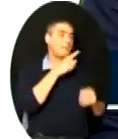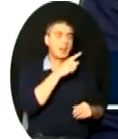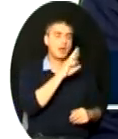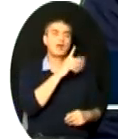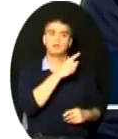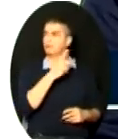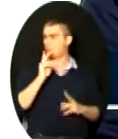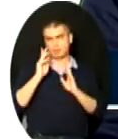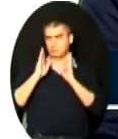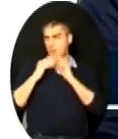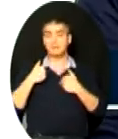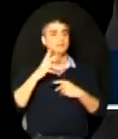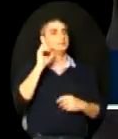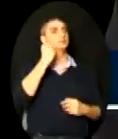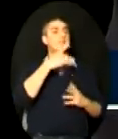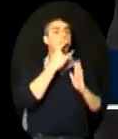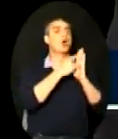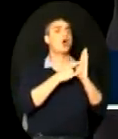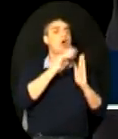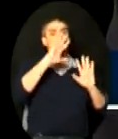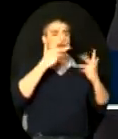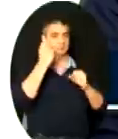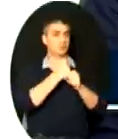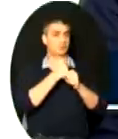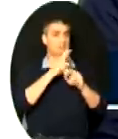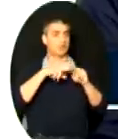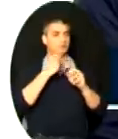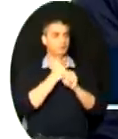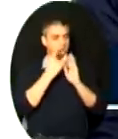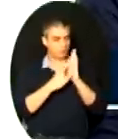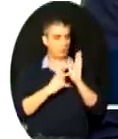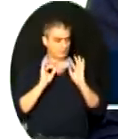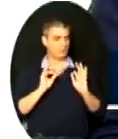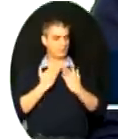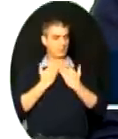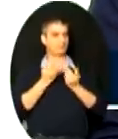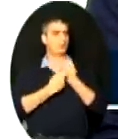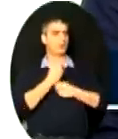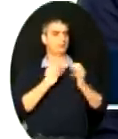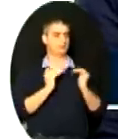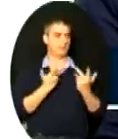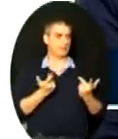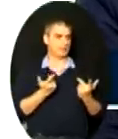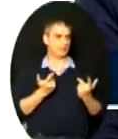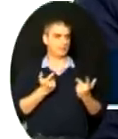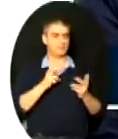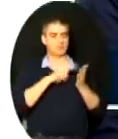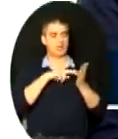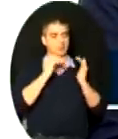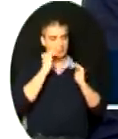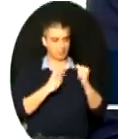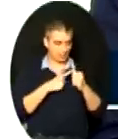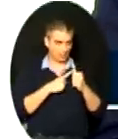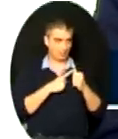הייתי מאמין לך שזה עניין סוציאלי. אם זה היה החוק העשירי שתעביר, אחרי שתעביר חוקים שבאמת יסייעו לעסקים הקטנים, מארנונה